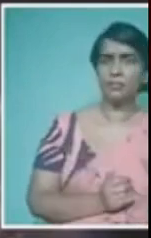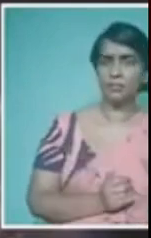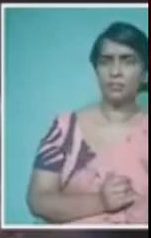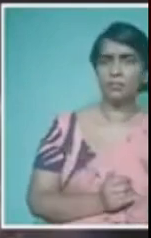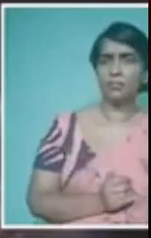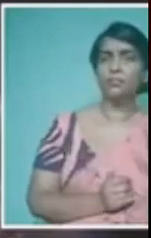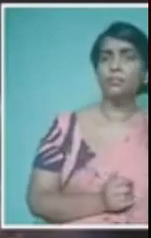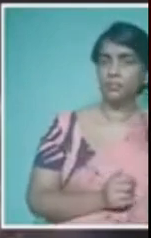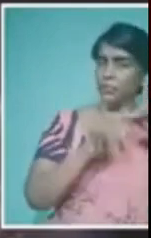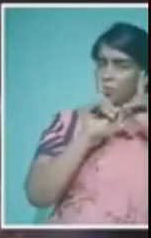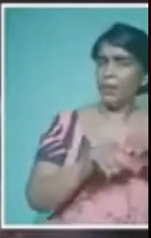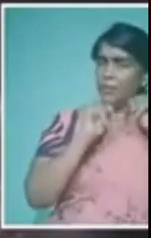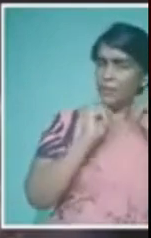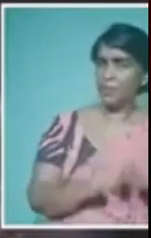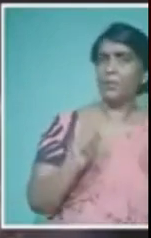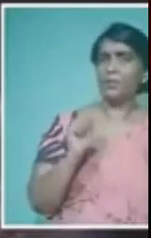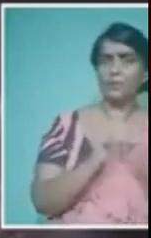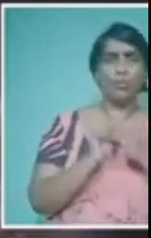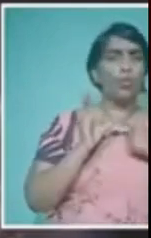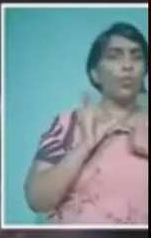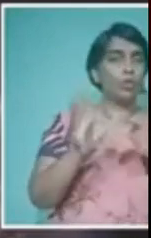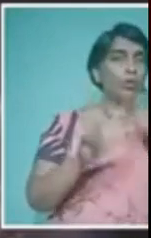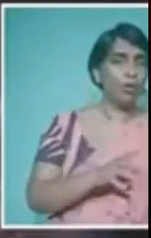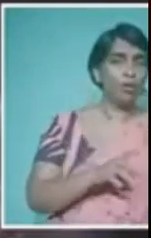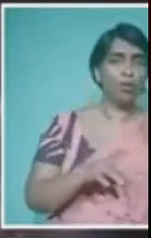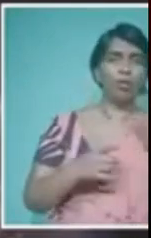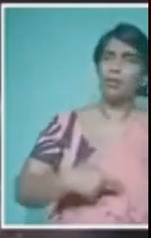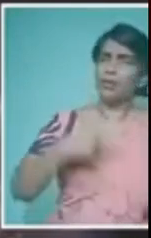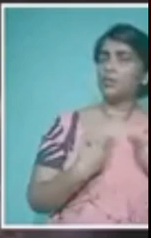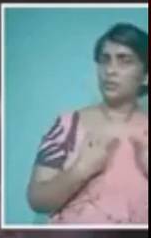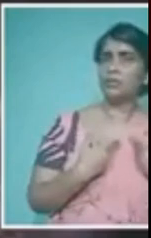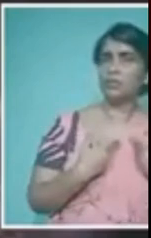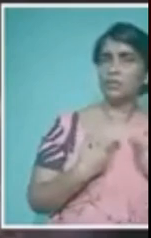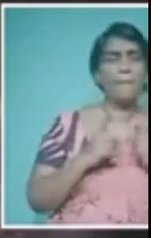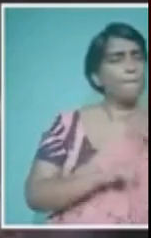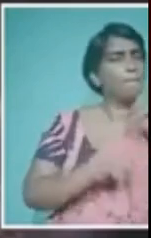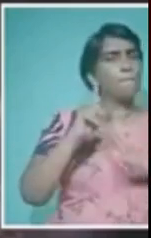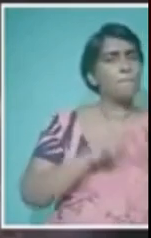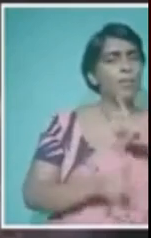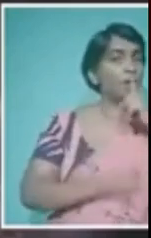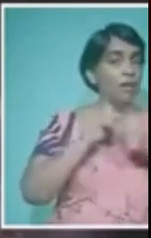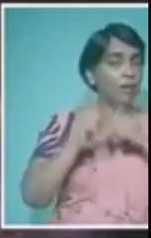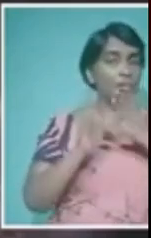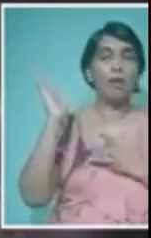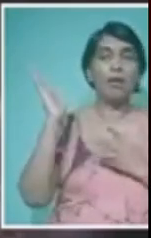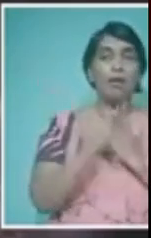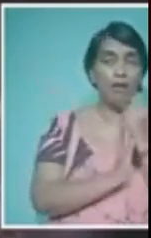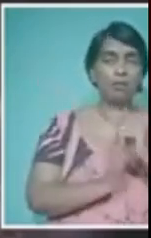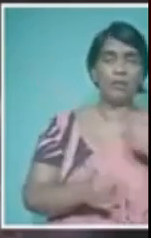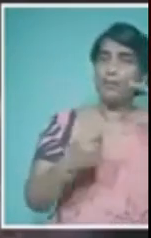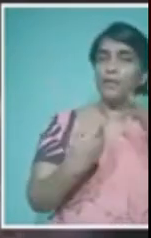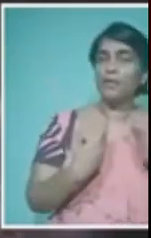අසාධාරණයක්. මේ මෙවැනි අසාධාරණයකට පිළිතුරක් හොයන්න මෙච්චර අපි වාද වෙනවා නම් පාර්ලිමේන්තුවේ කතා කරන්න අයිතියට මෙච්චර